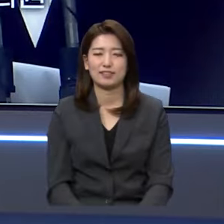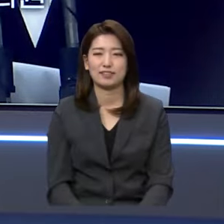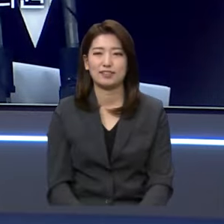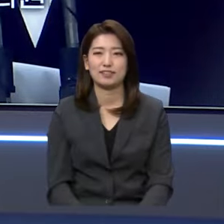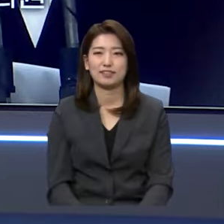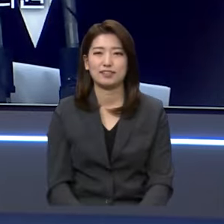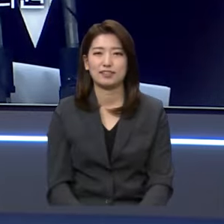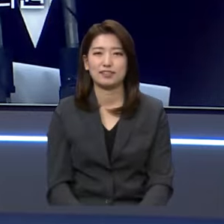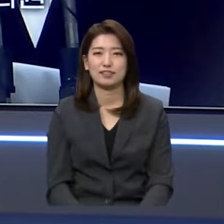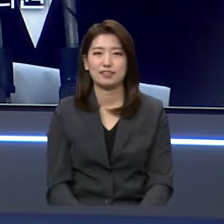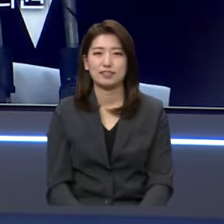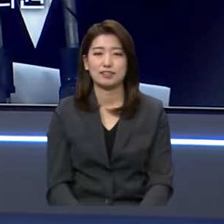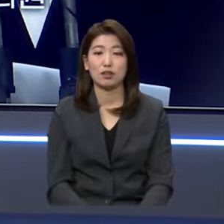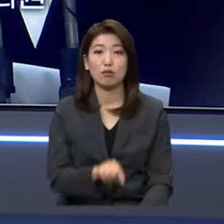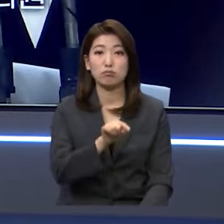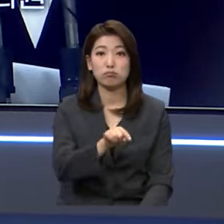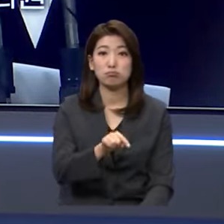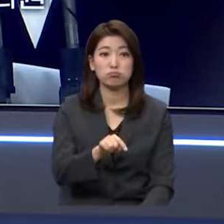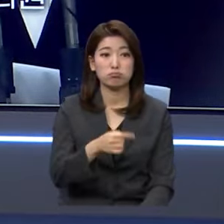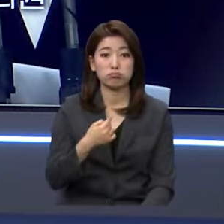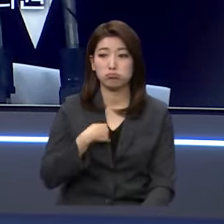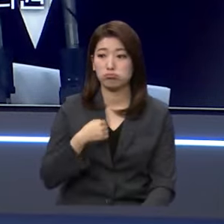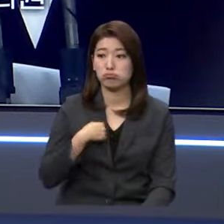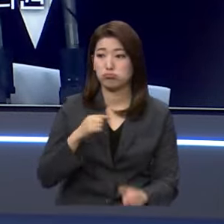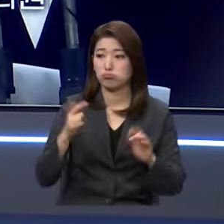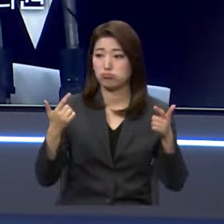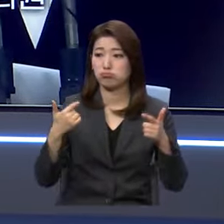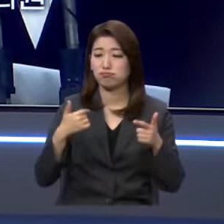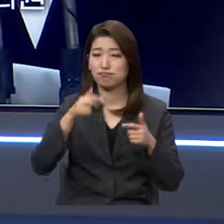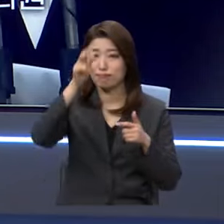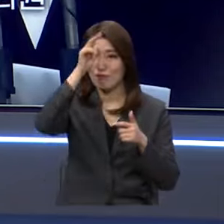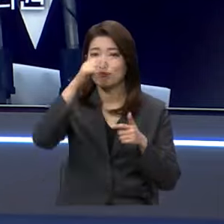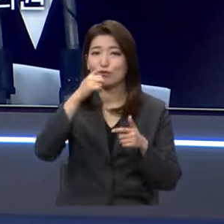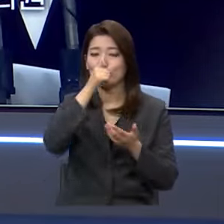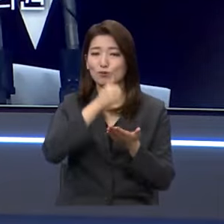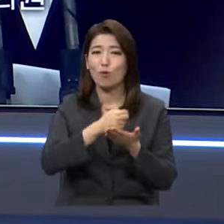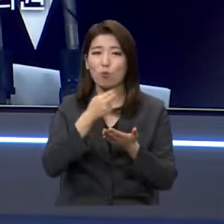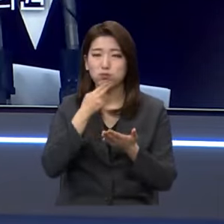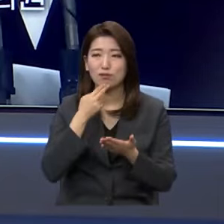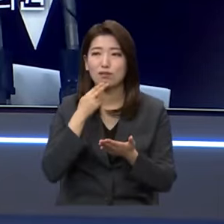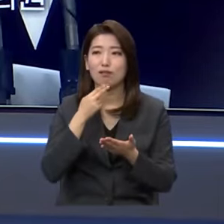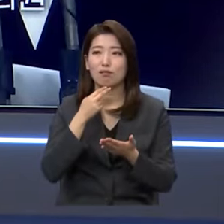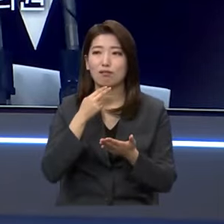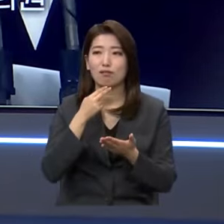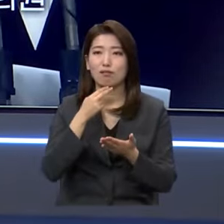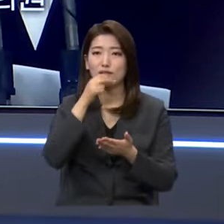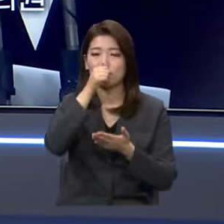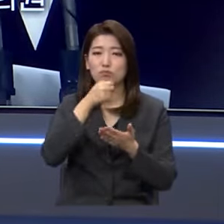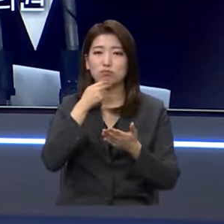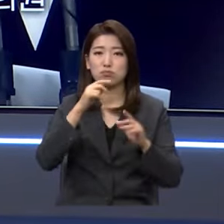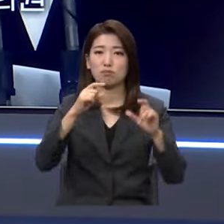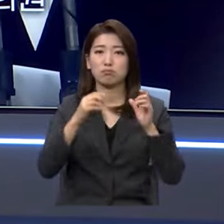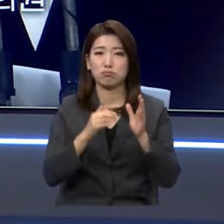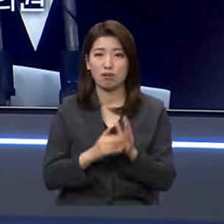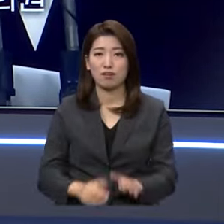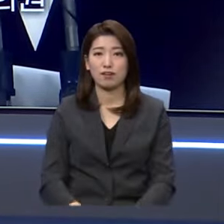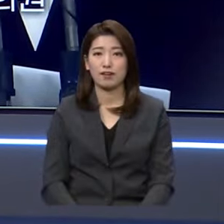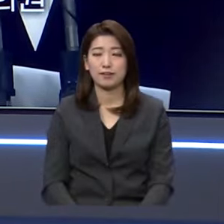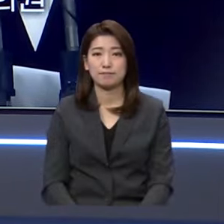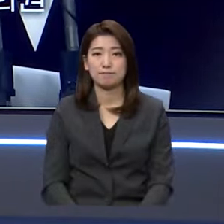거기에 대해서 김현아 의원은 나 이거 무혐의 받았고 불 송치된 거 아니냐라고 지금 얘기를 하고 있는 거죠 하지만 비대위에서 이거 잠깐